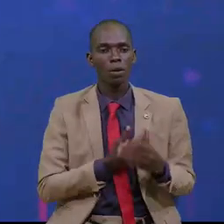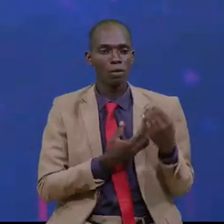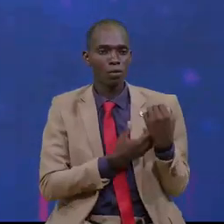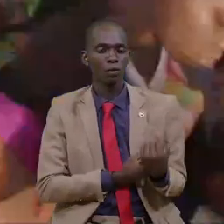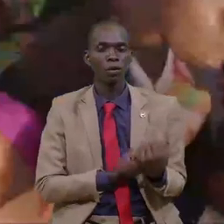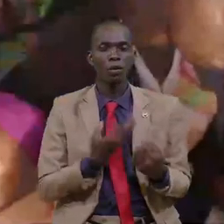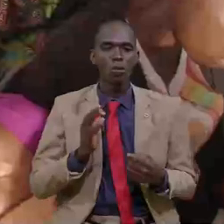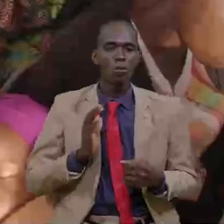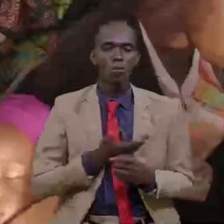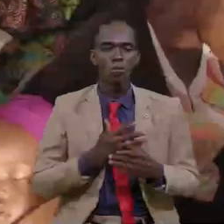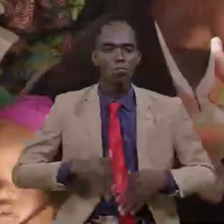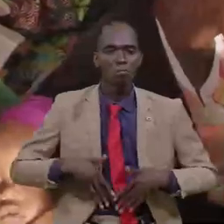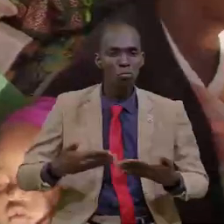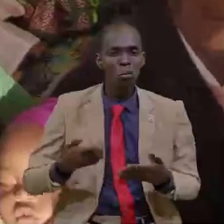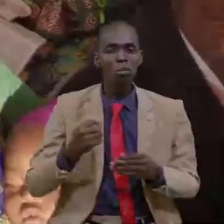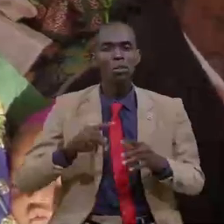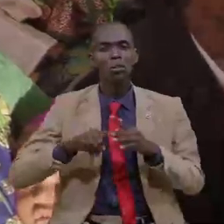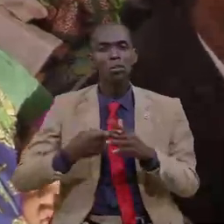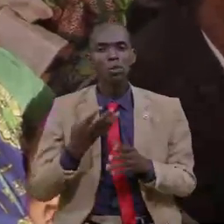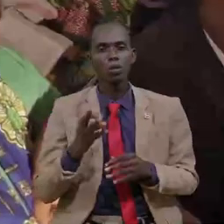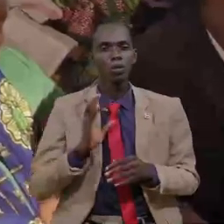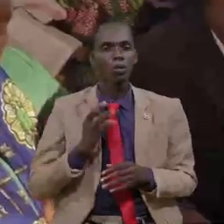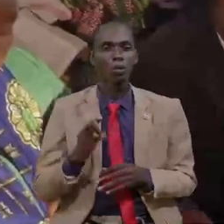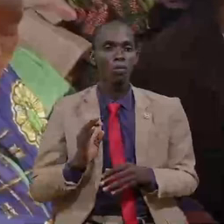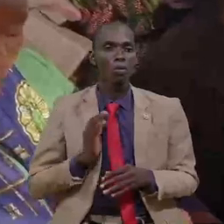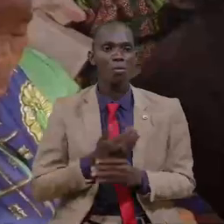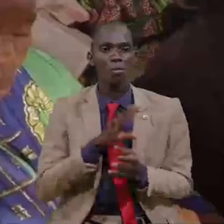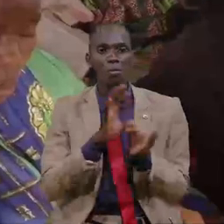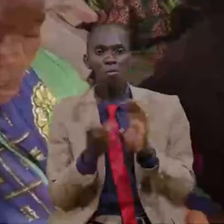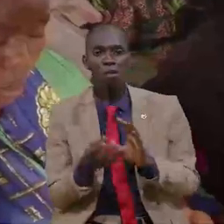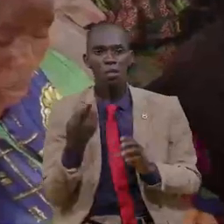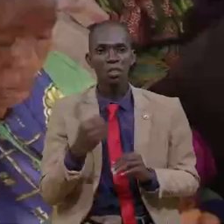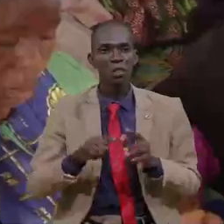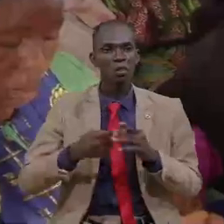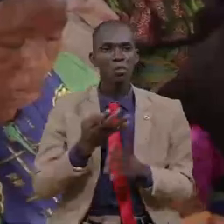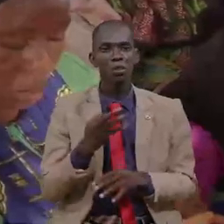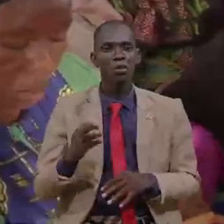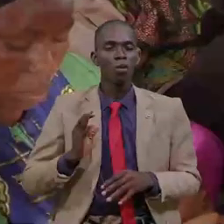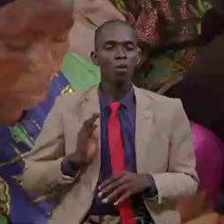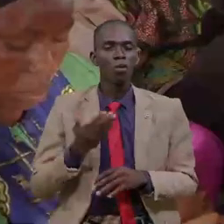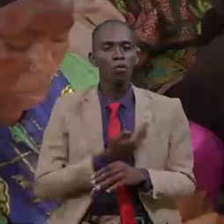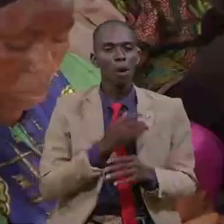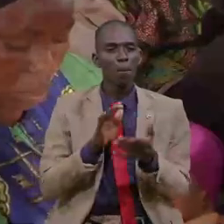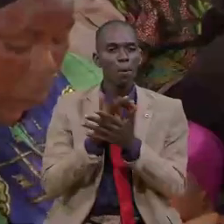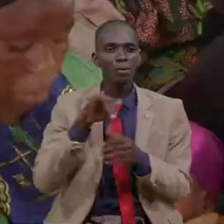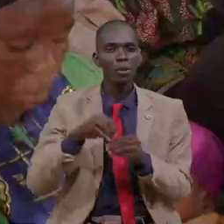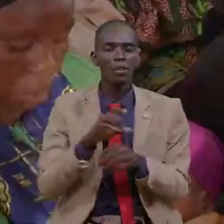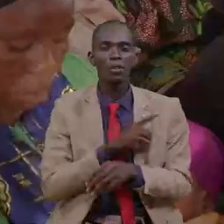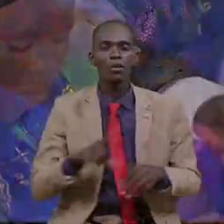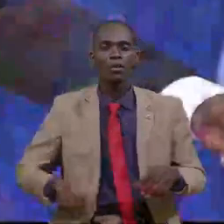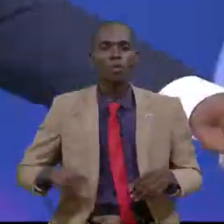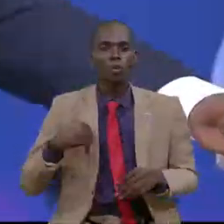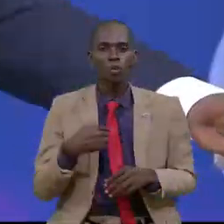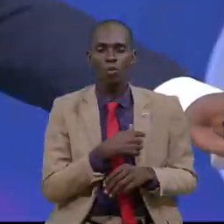commencement, la confession que nous avons au commencement, la conversion que nous avons au commencement, la foi que nous avons au Seigneur, si